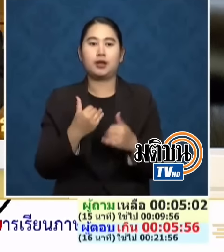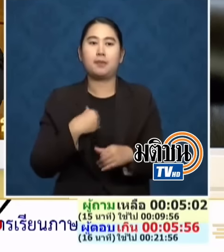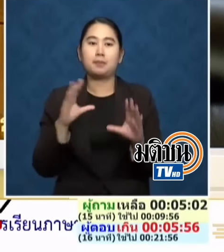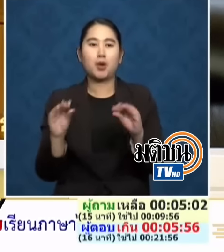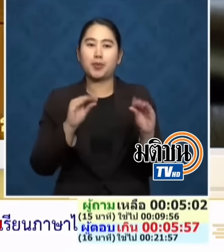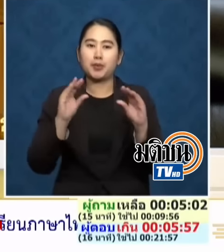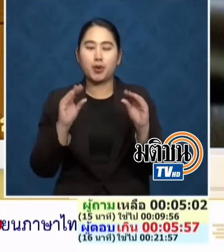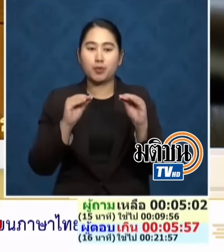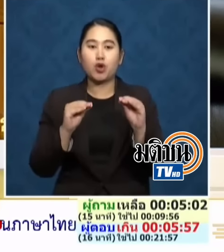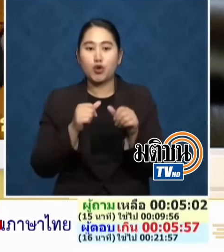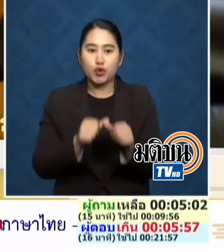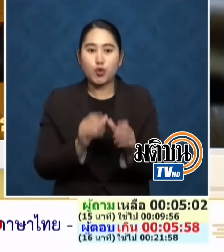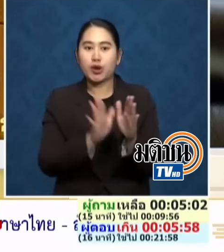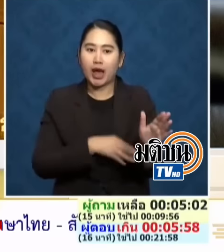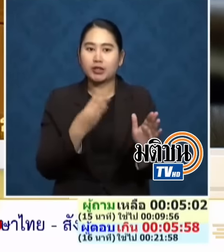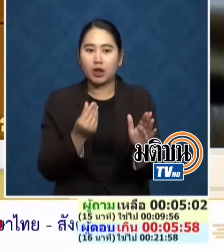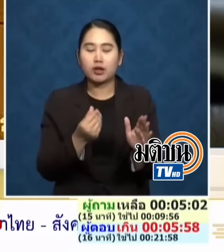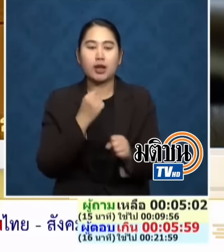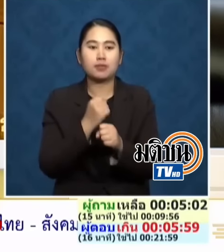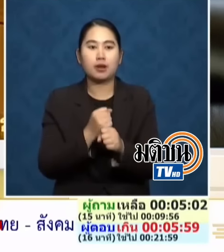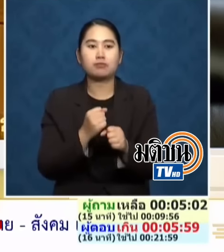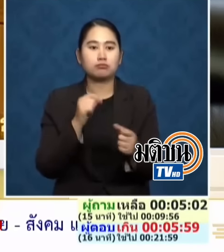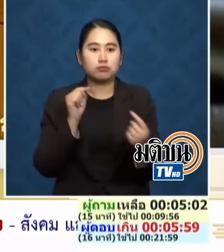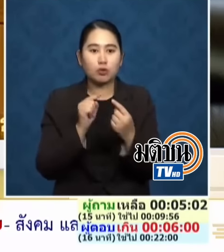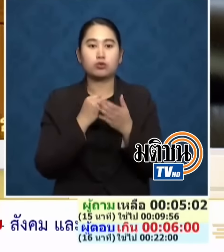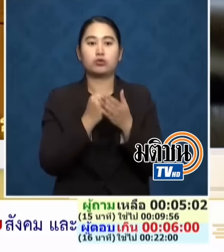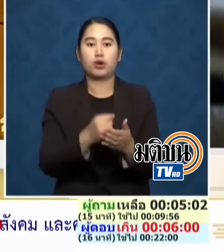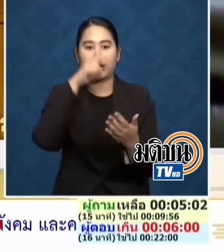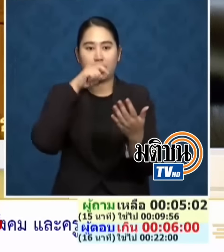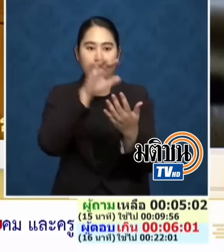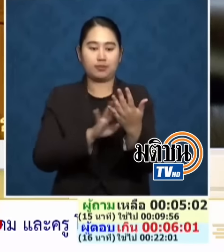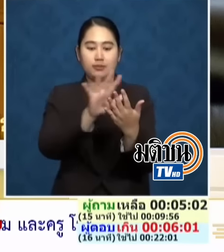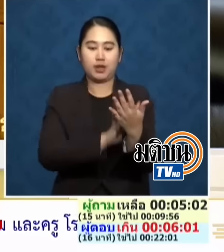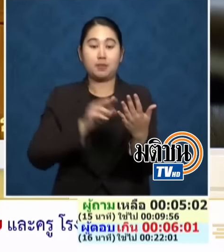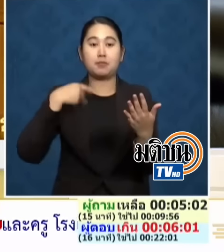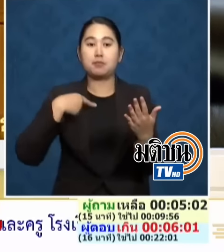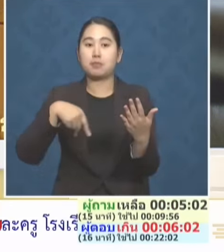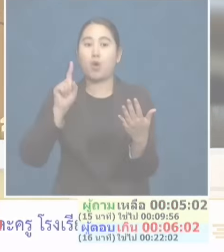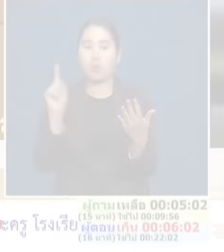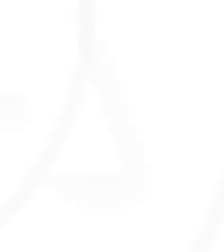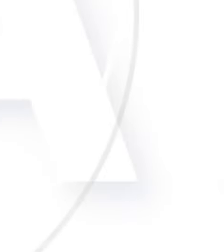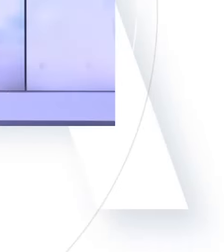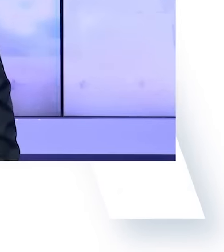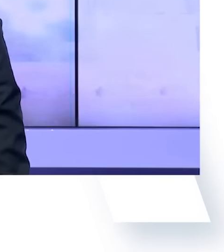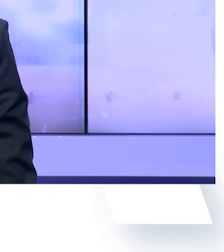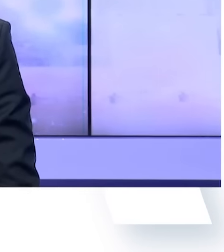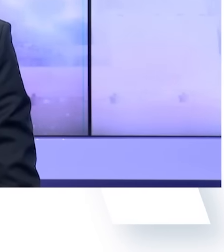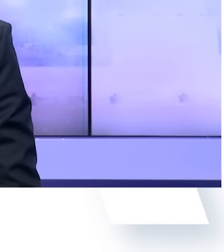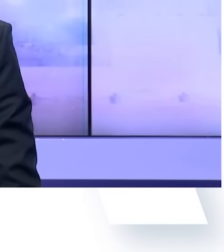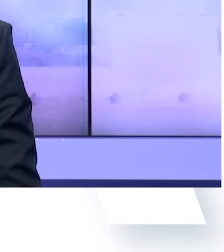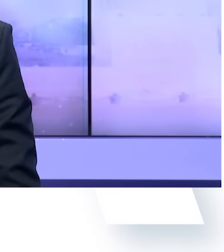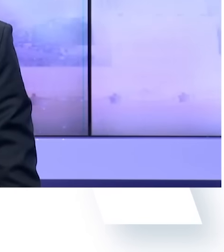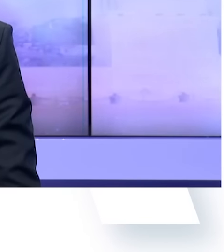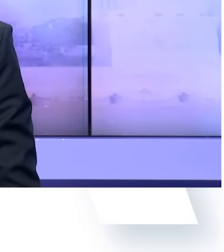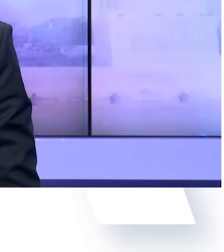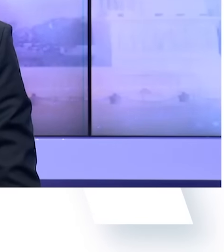พูวใเป็กจสมัยที่พเราเป็น เราไดทำอะไรใหกบางกเมืองบ้างเกินประโยนตอะไรกบกเมืองบ้างดูคลิจบแล้ว อยาลม